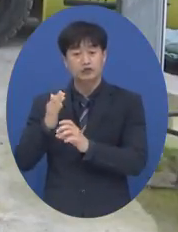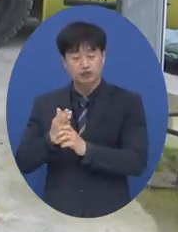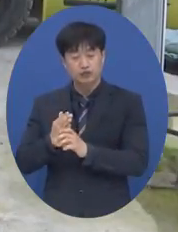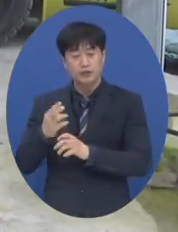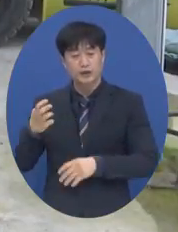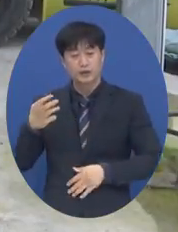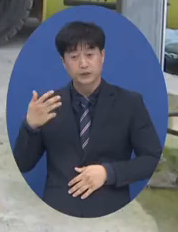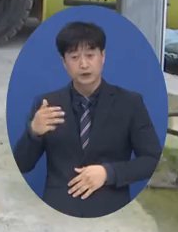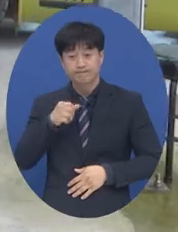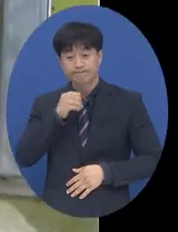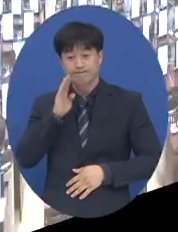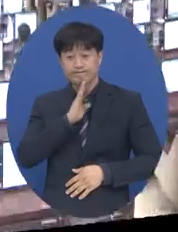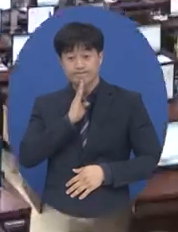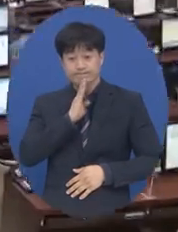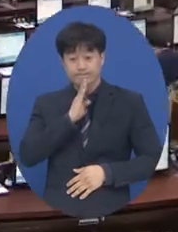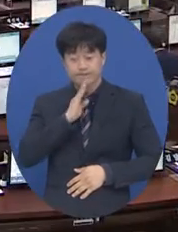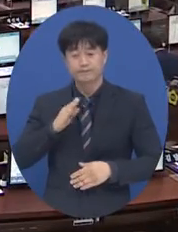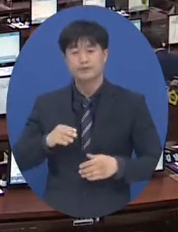1명으로 가결했습니다.